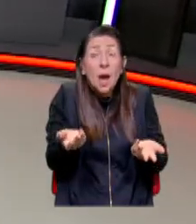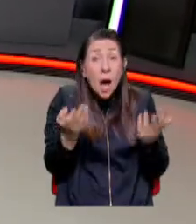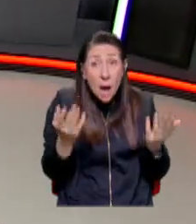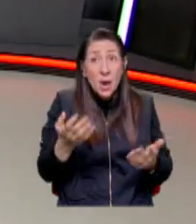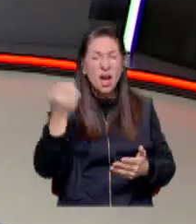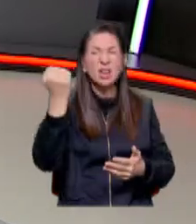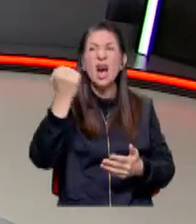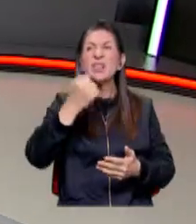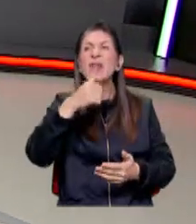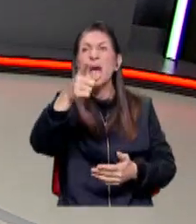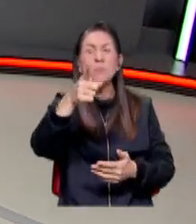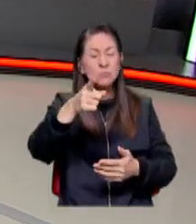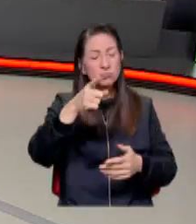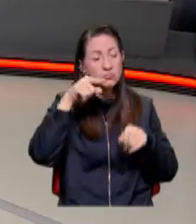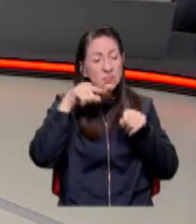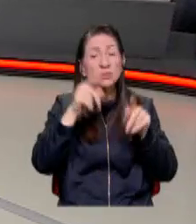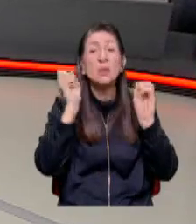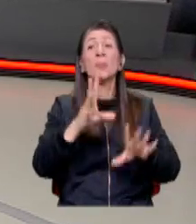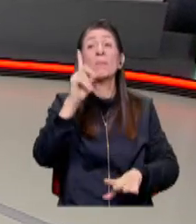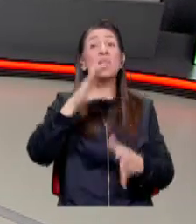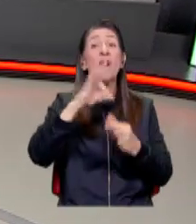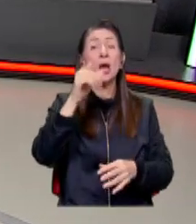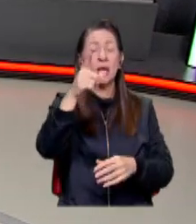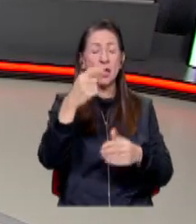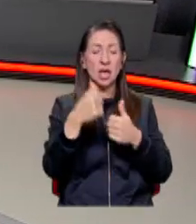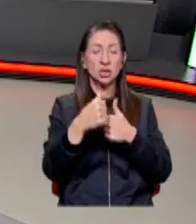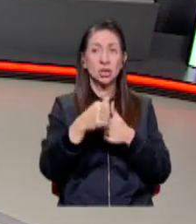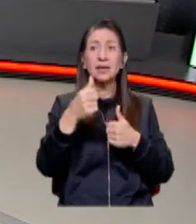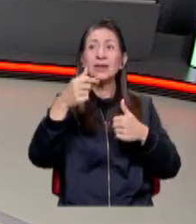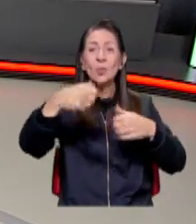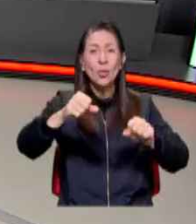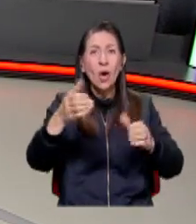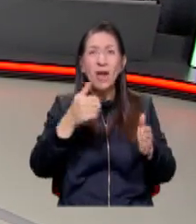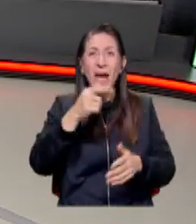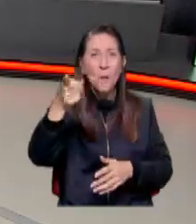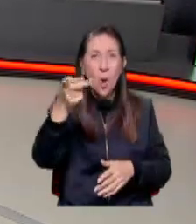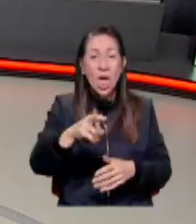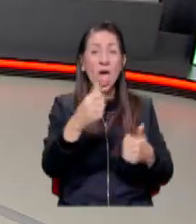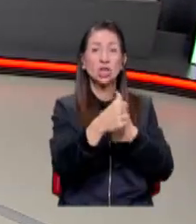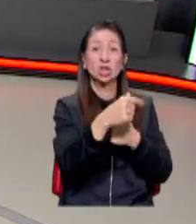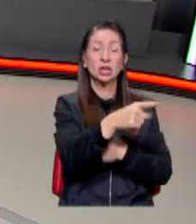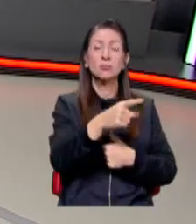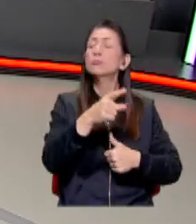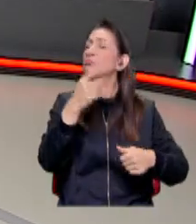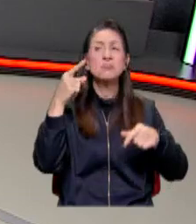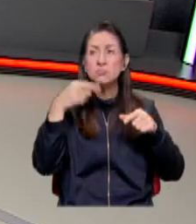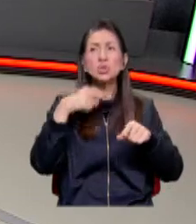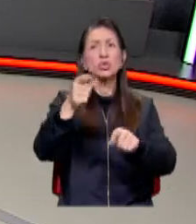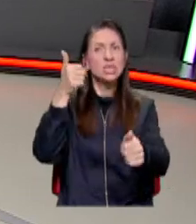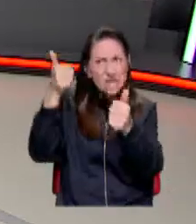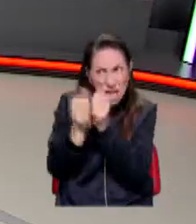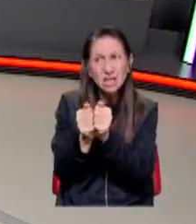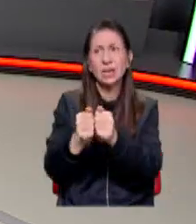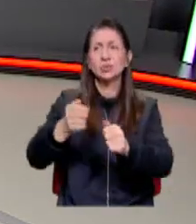Ama katilin peşini bırakmayan biri var. Öznur Göçer vefat eden kuryenin eşi. Biz de onun